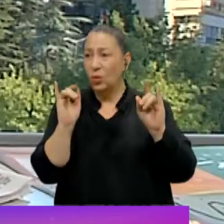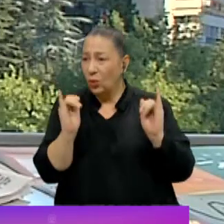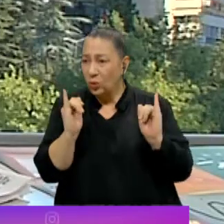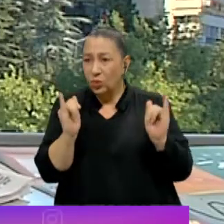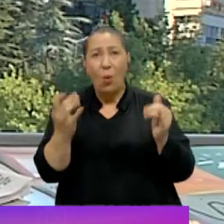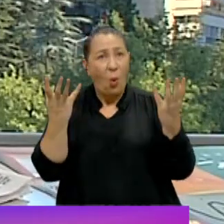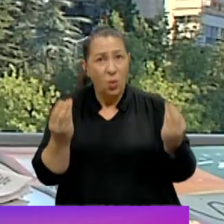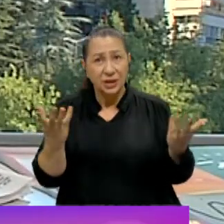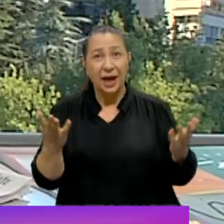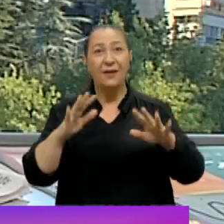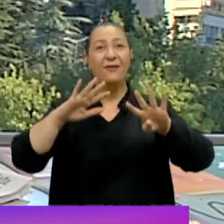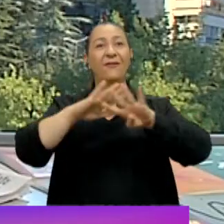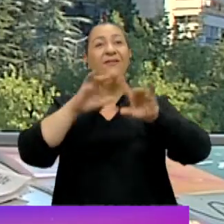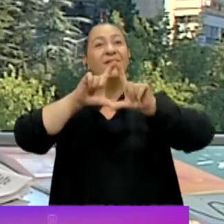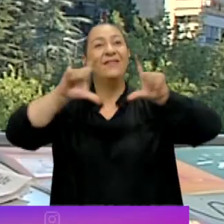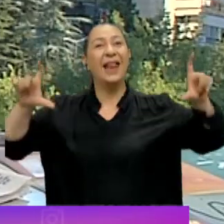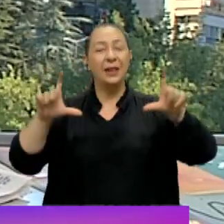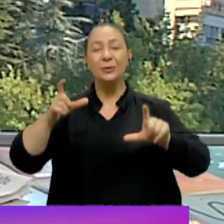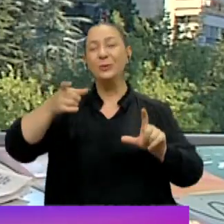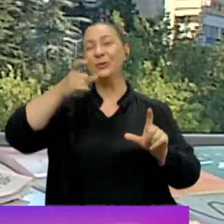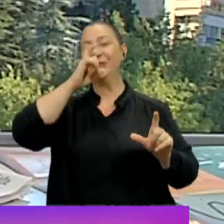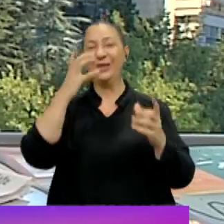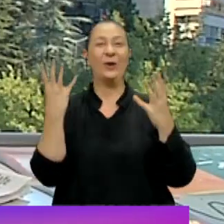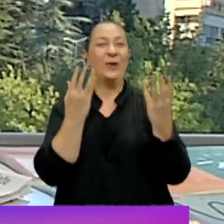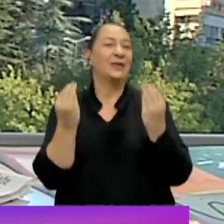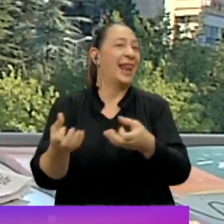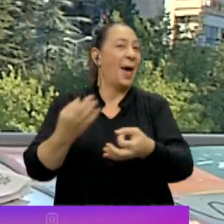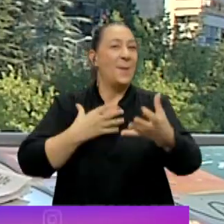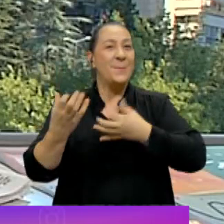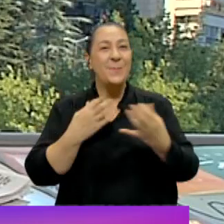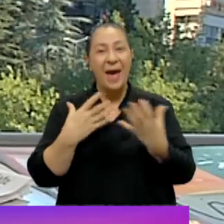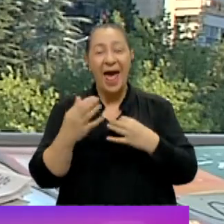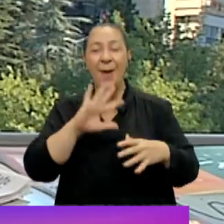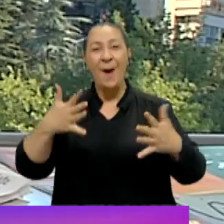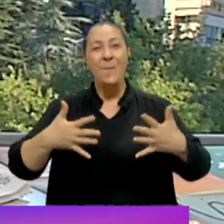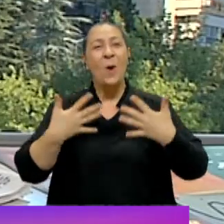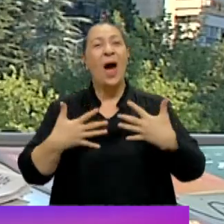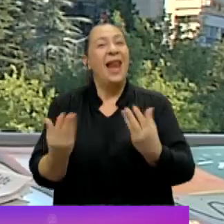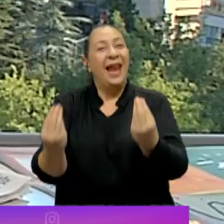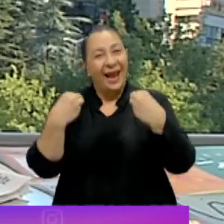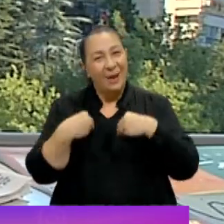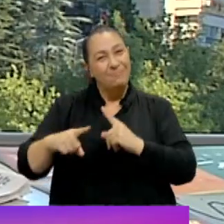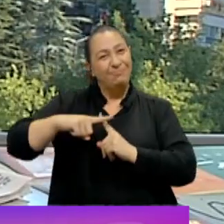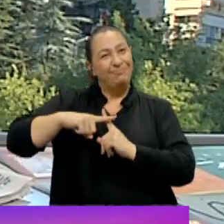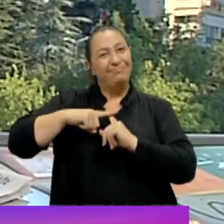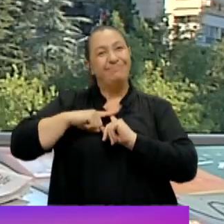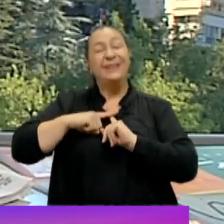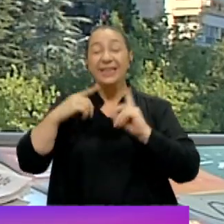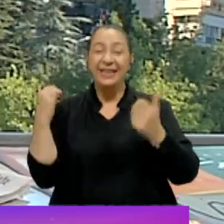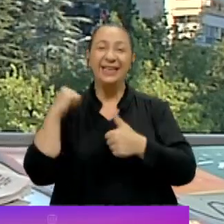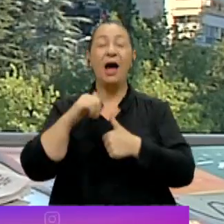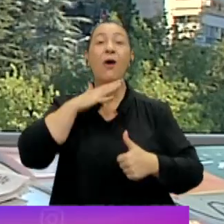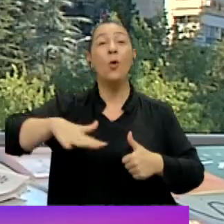felaketler yaşanırken filenin sultanlarından çok güzel haberler geldi. Hepimize moral veren haberler geldi. Ve yine